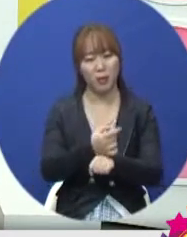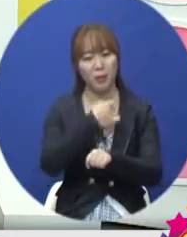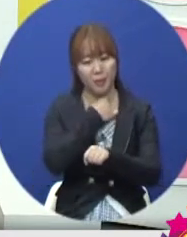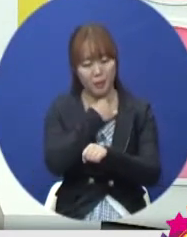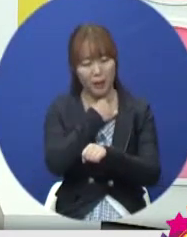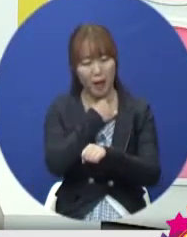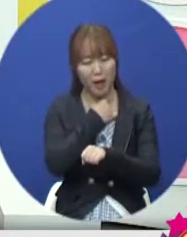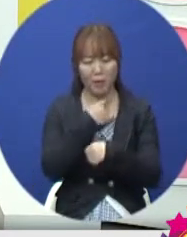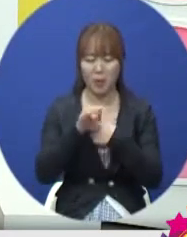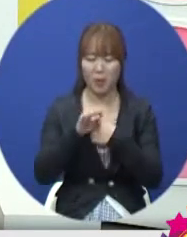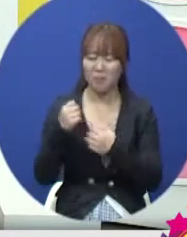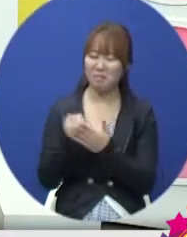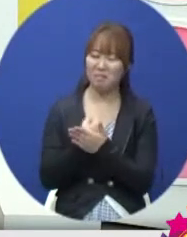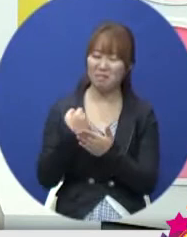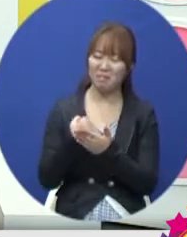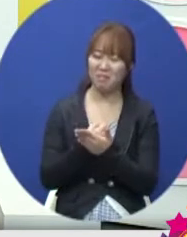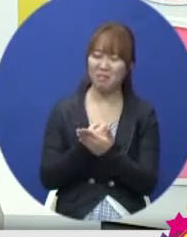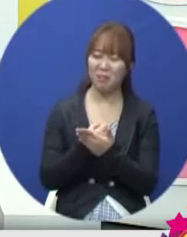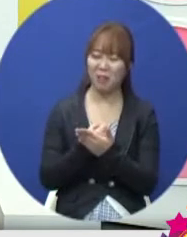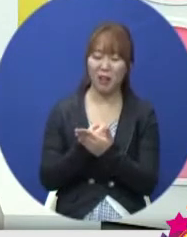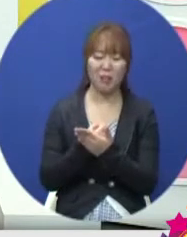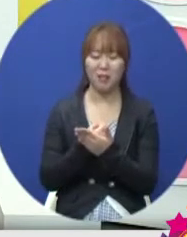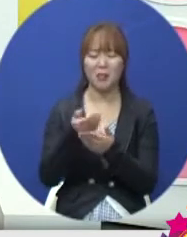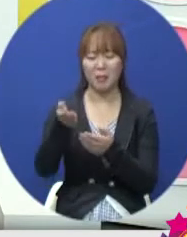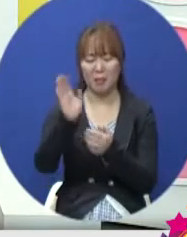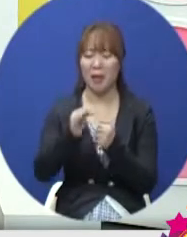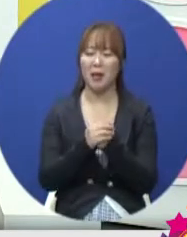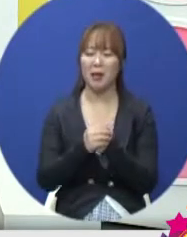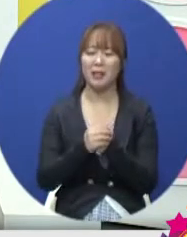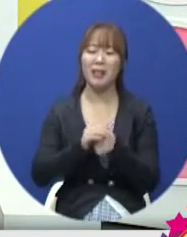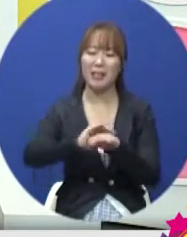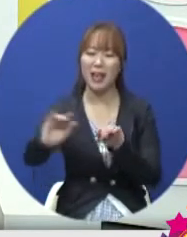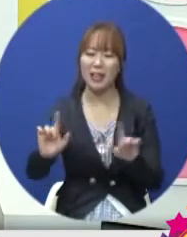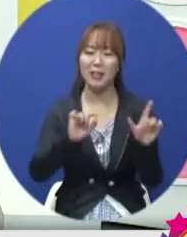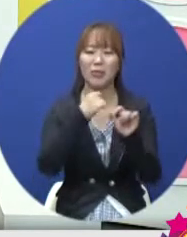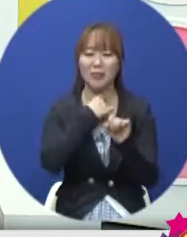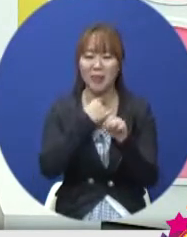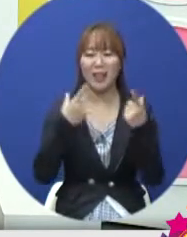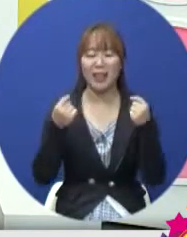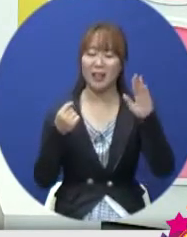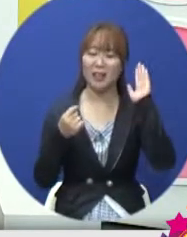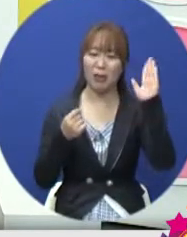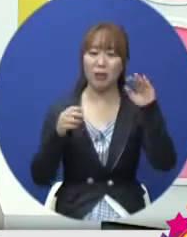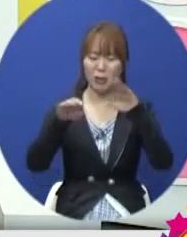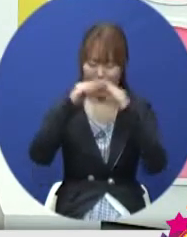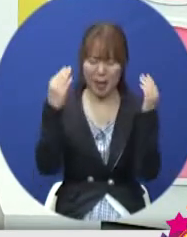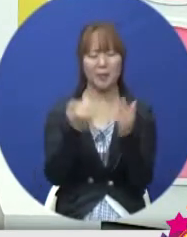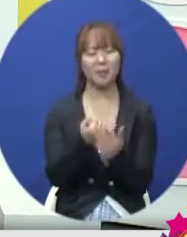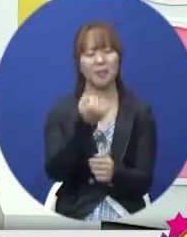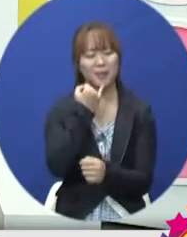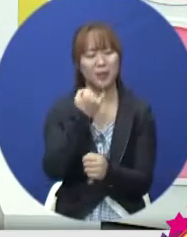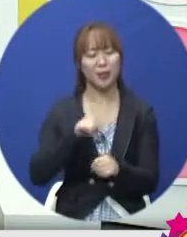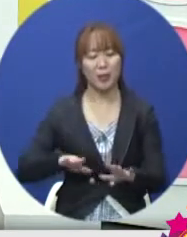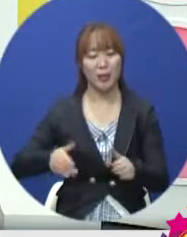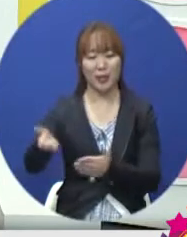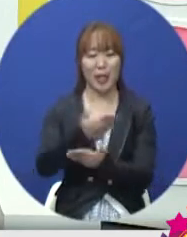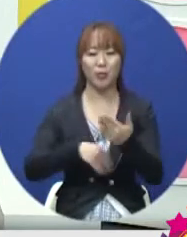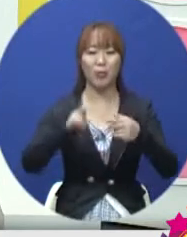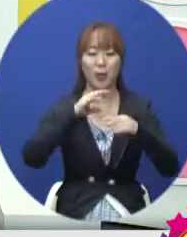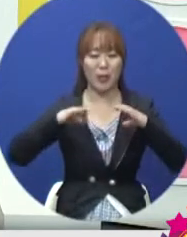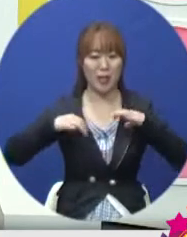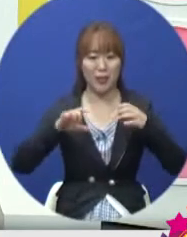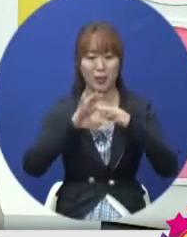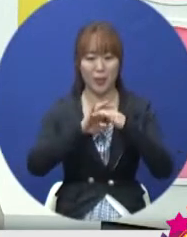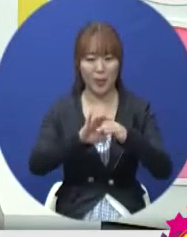싶거나 나 좀 섭섭했어. 하지만 이제 이렇게 잘 지내자고 이런 말씀은 다 좋습니다. 저희 나눔